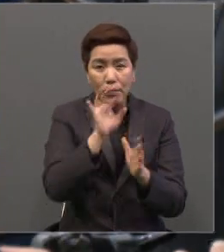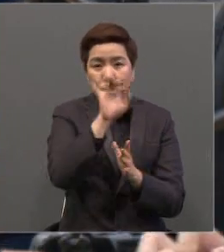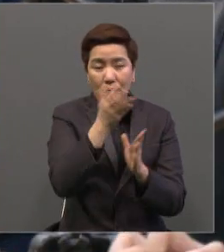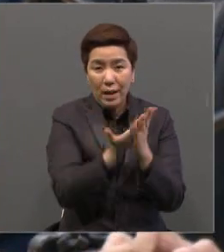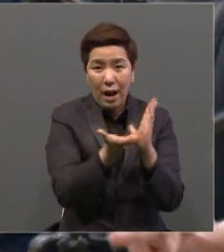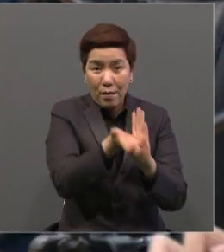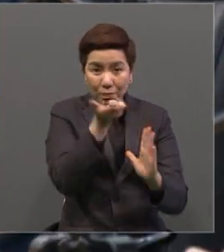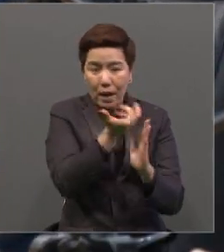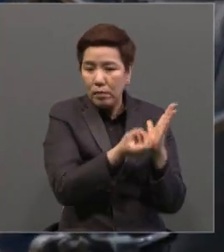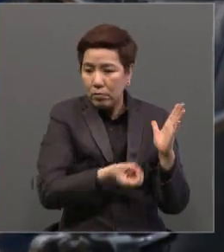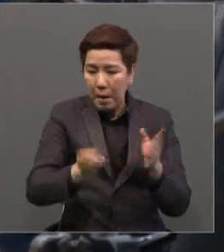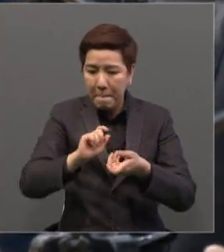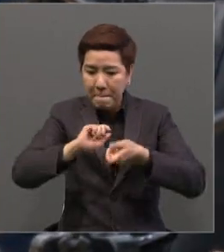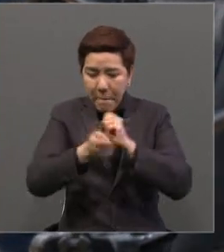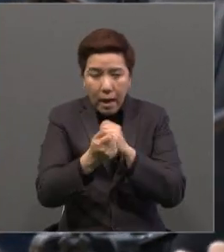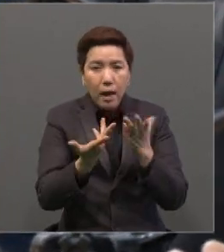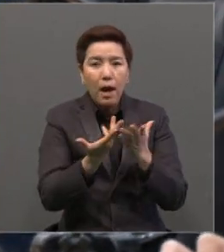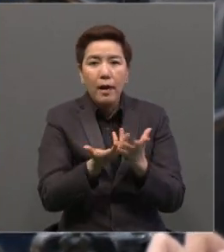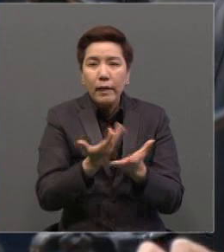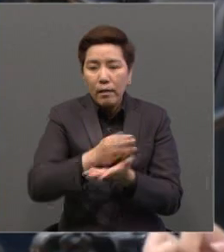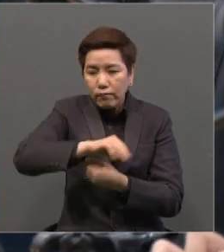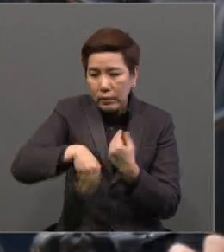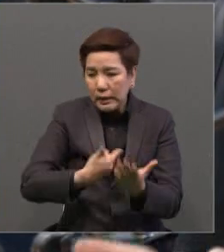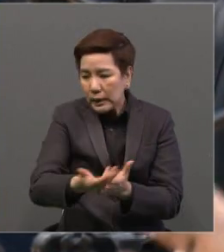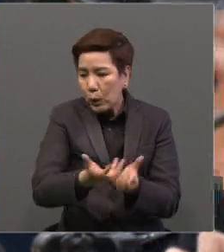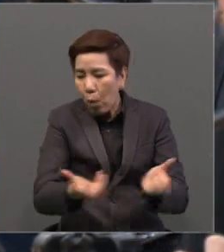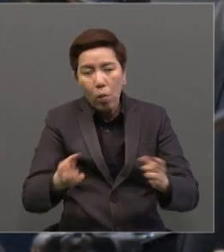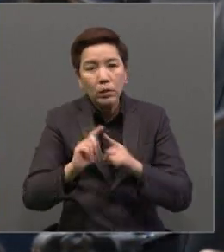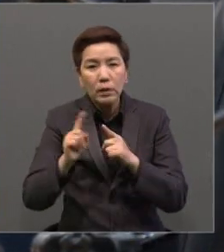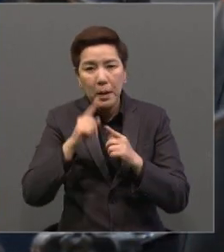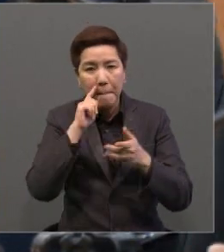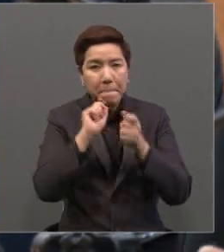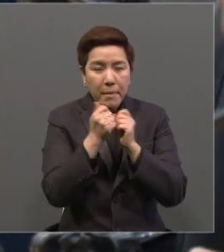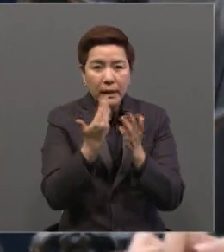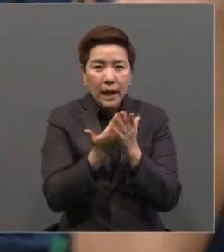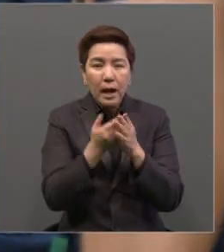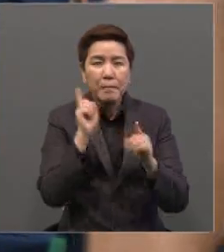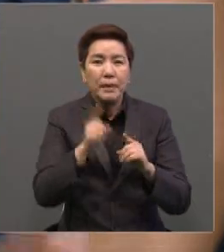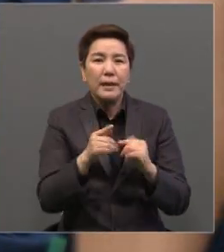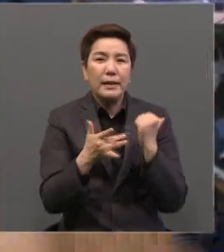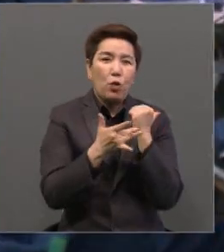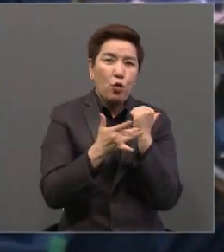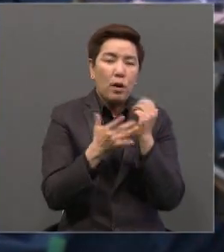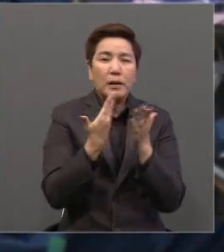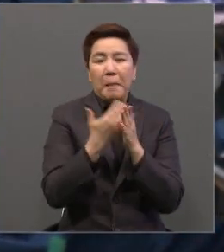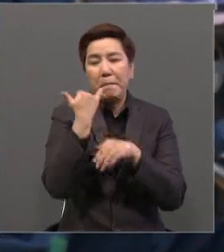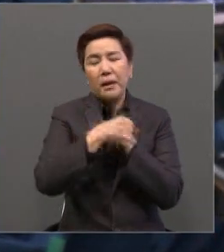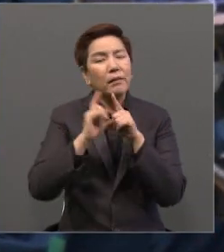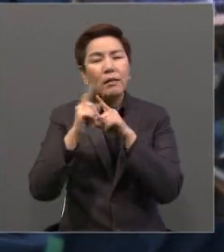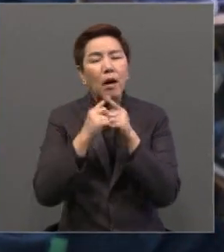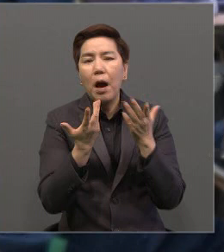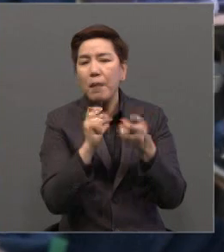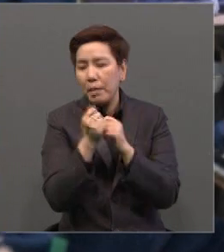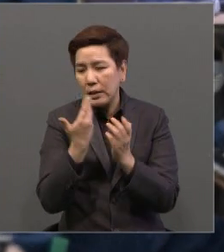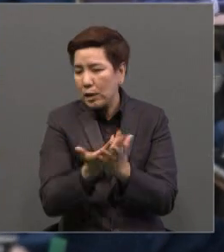ที่กดออกมาได้เนี่ยเอาไปแลกเปลี่ยนบ้างไปฟอกเงินบ้างเช่นไปเปลี่ยนเป็นสกุลเงินดิจิทัลเป็นสกุลเงินต่างประเทศหรือว่